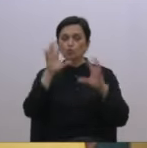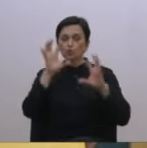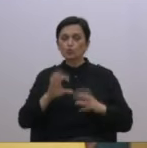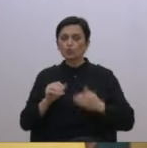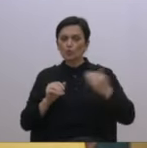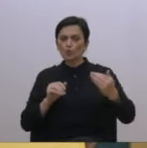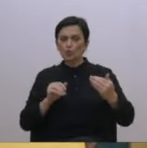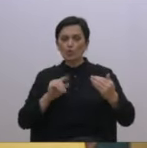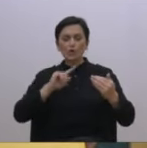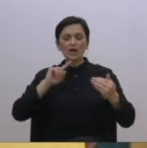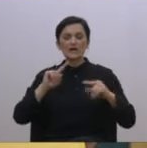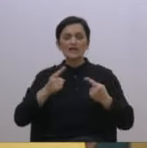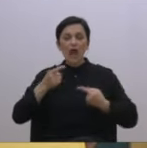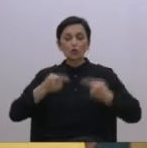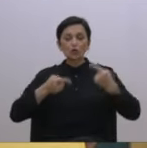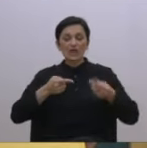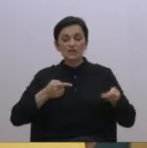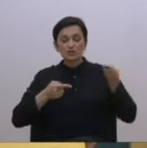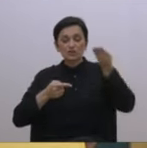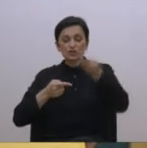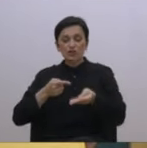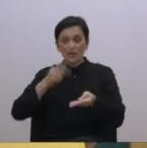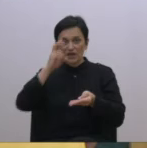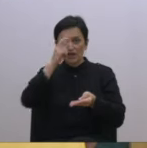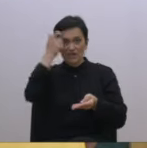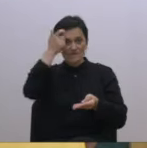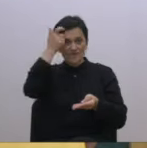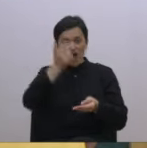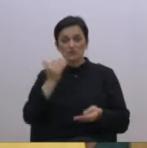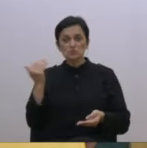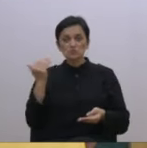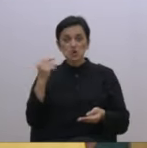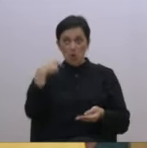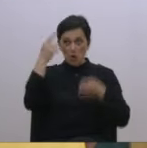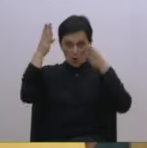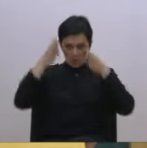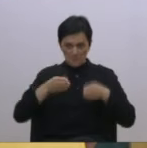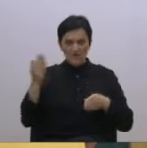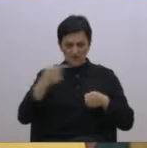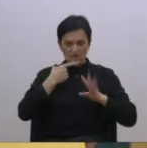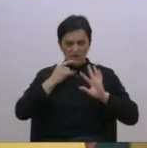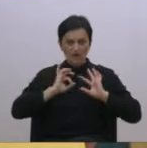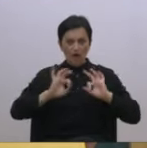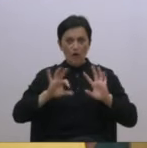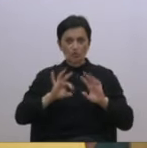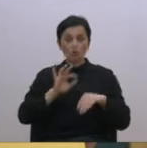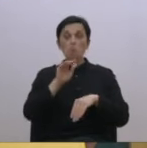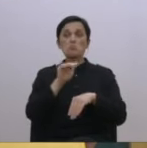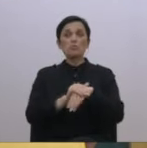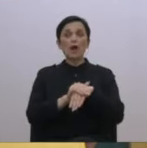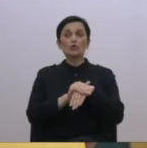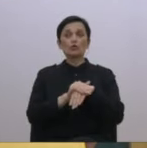რატო ეს დაპირისპირების შემოტანა ივანიშვილის მხრიდან? მან პირადად განაცხადა, რომ